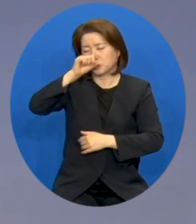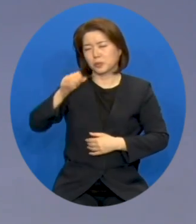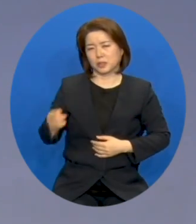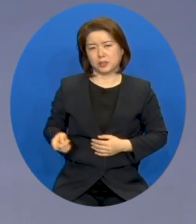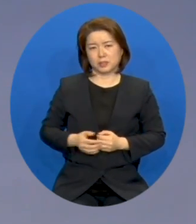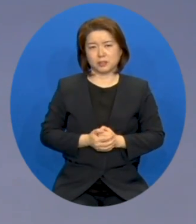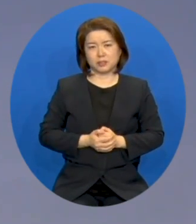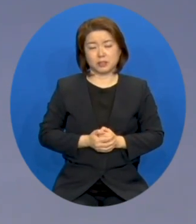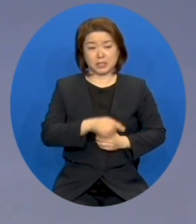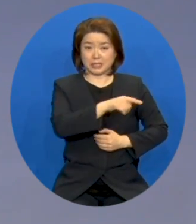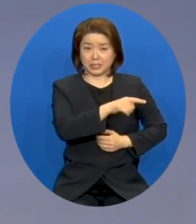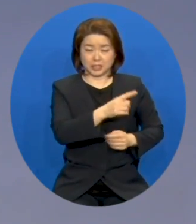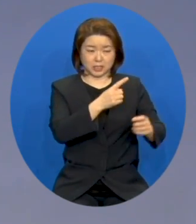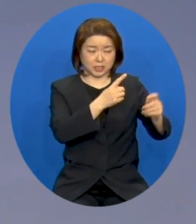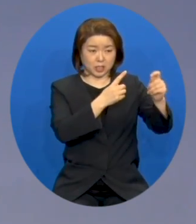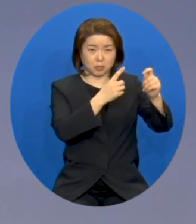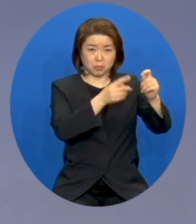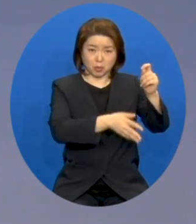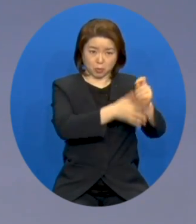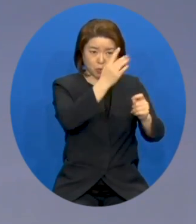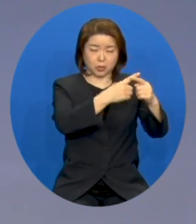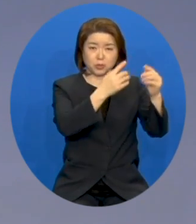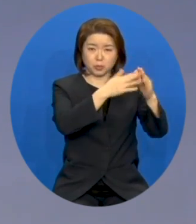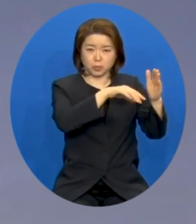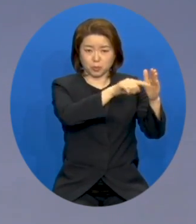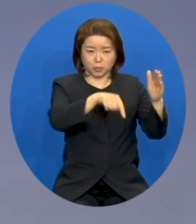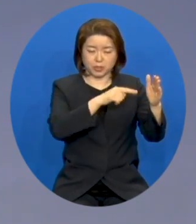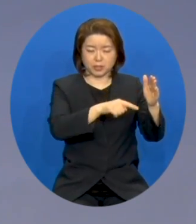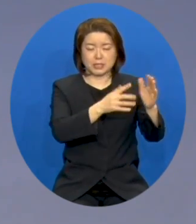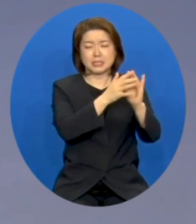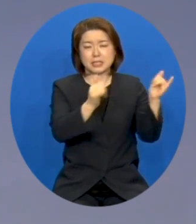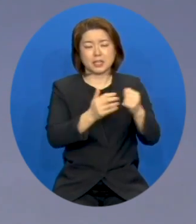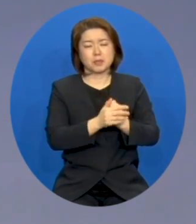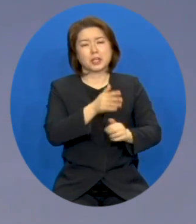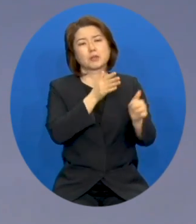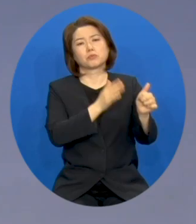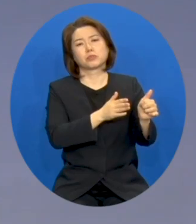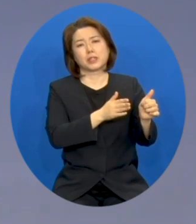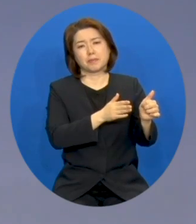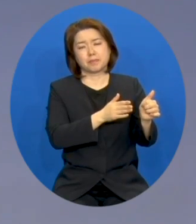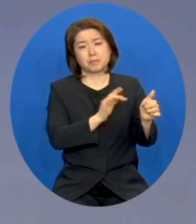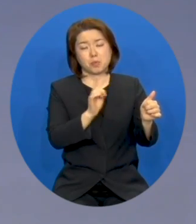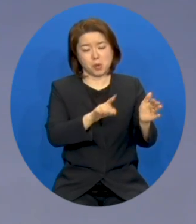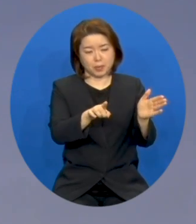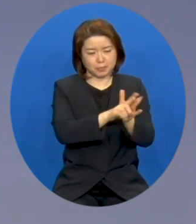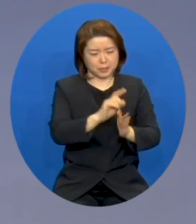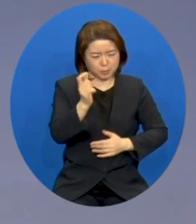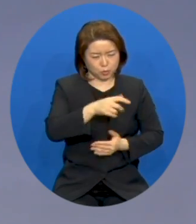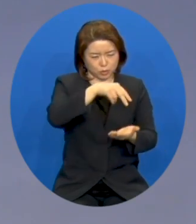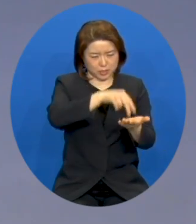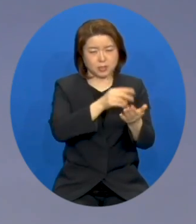그 고린도 교회 교인들에게 사도 바울은 권합니다. 믿음에 굳게 서야 한다.